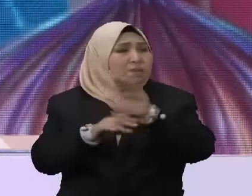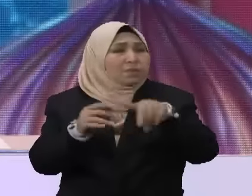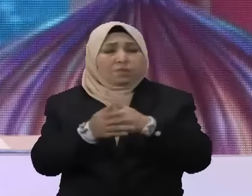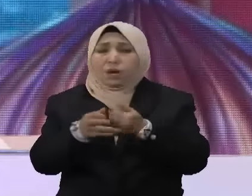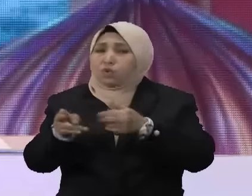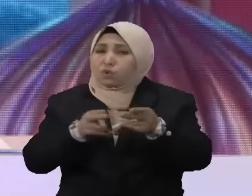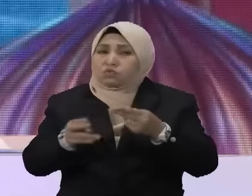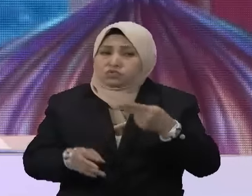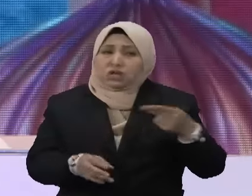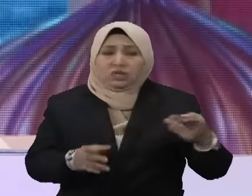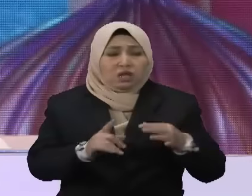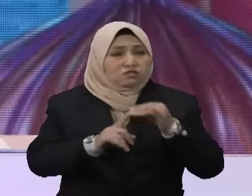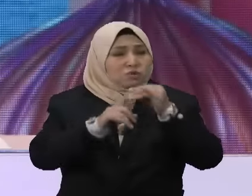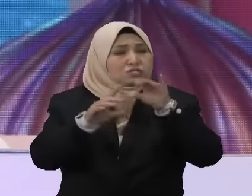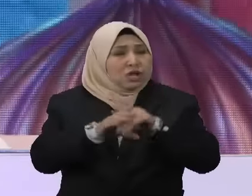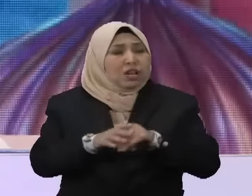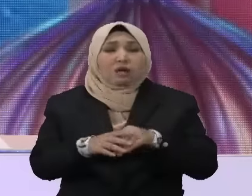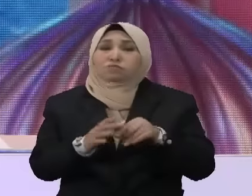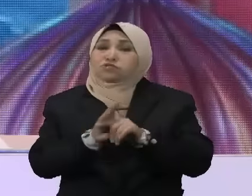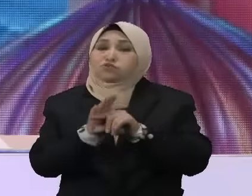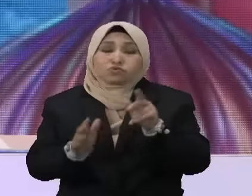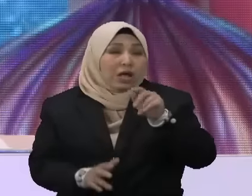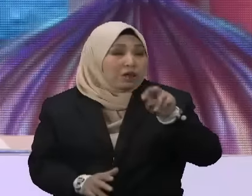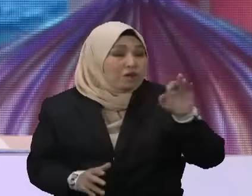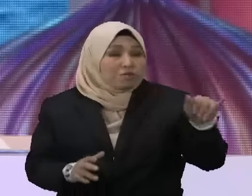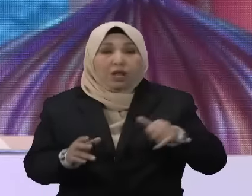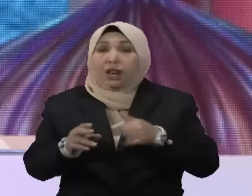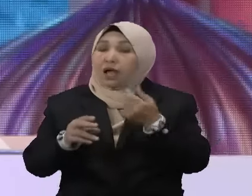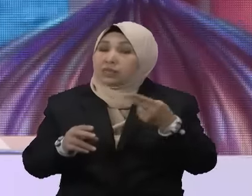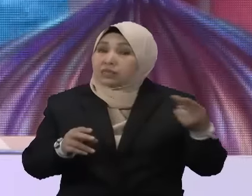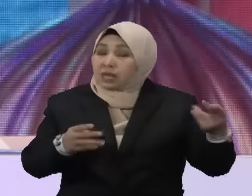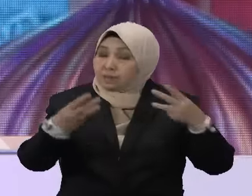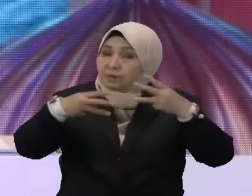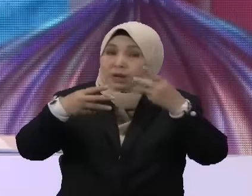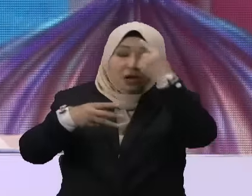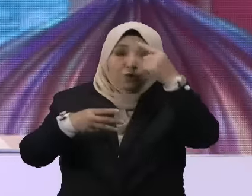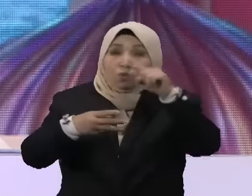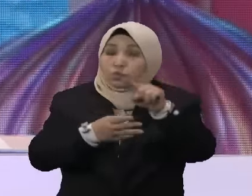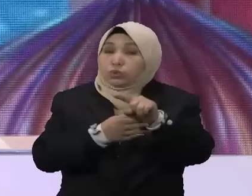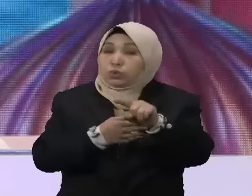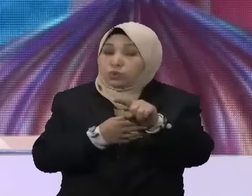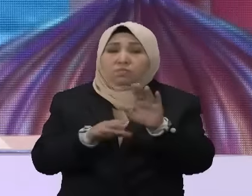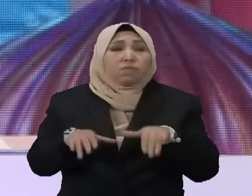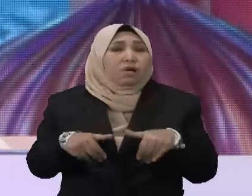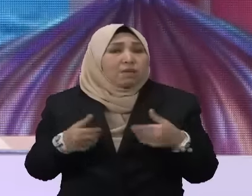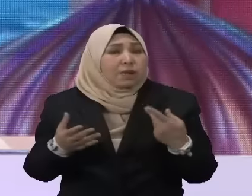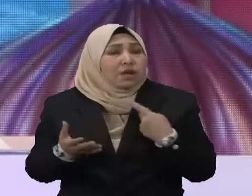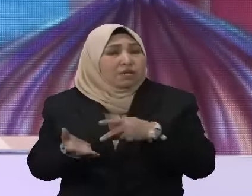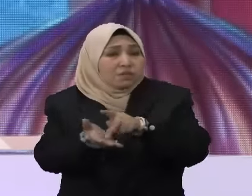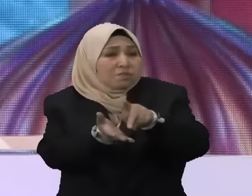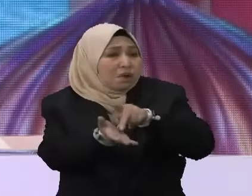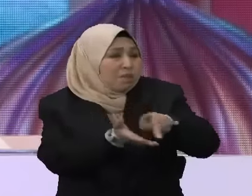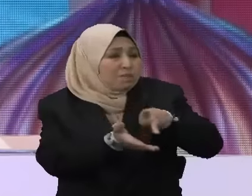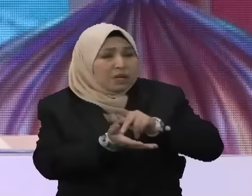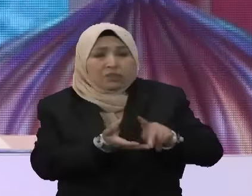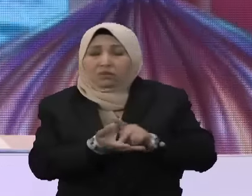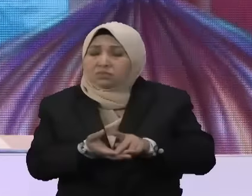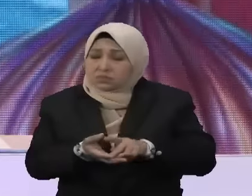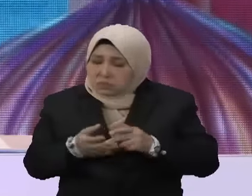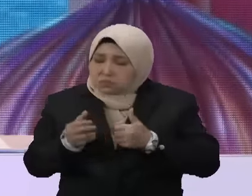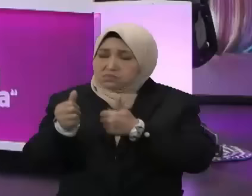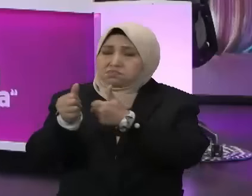harta, khususnya dalam suratul Anfal, dalam menguruskan harta peperangan, untuk macam mana kita berbelanja dengan kehendak syariat